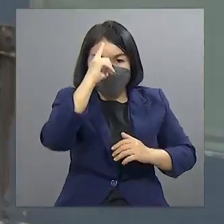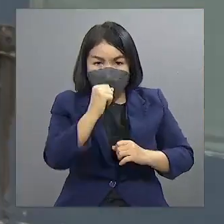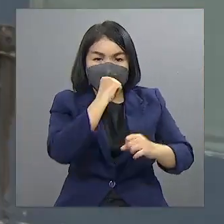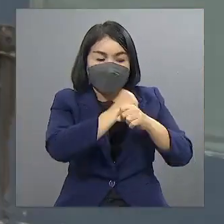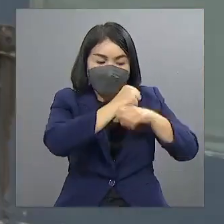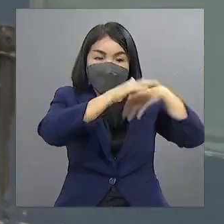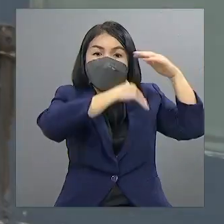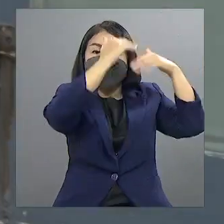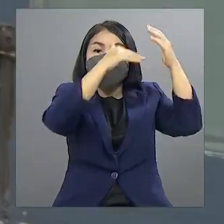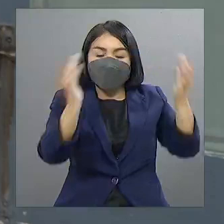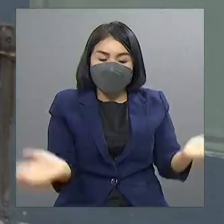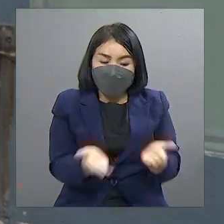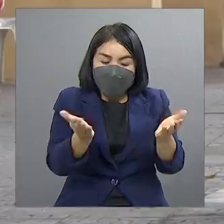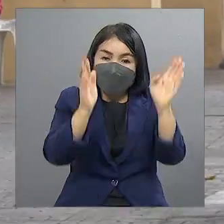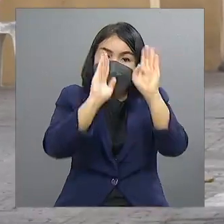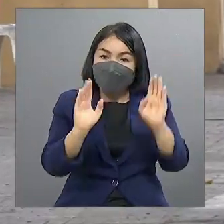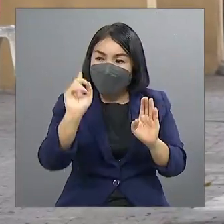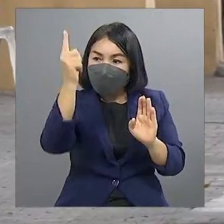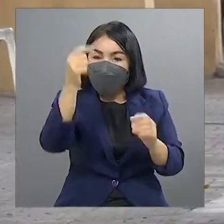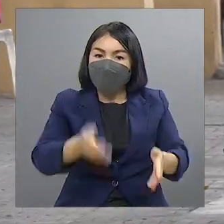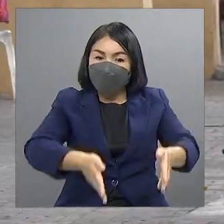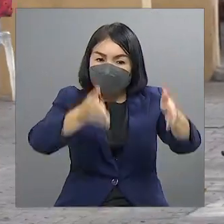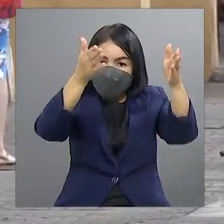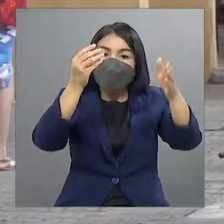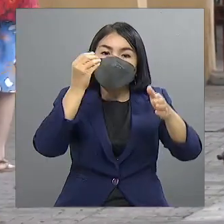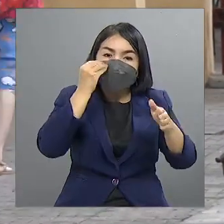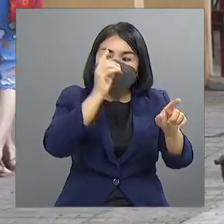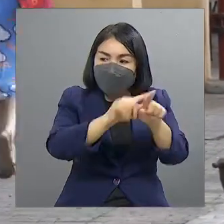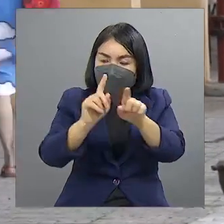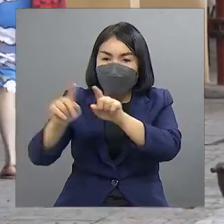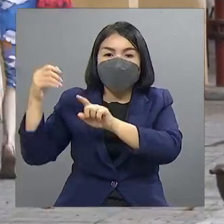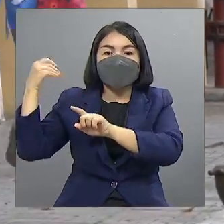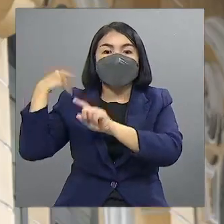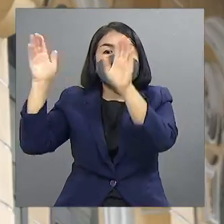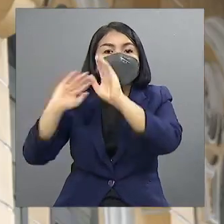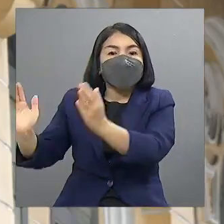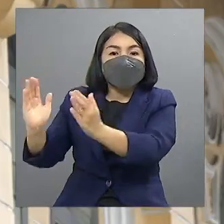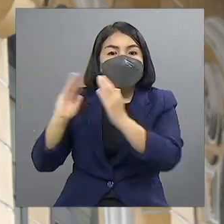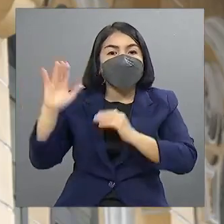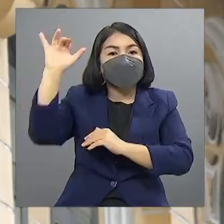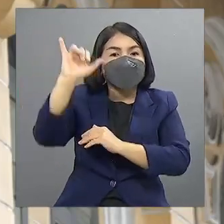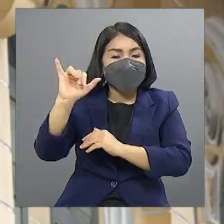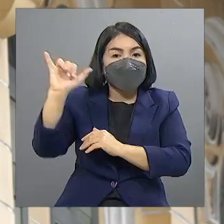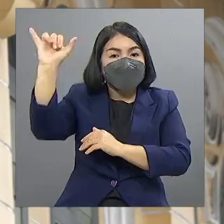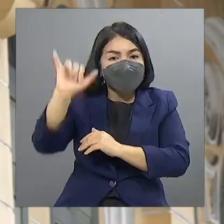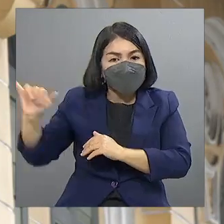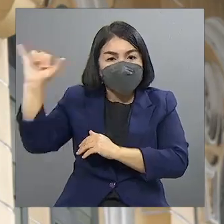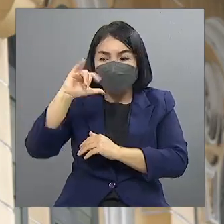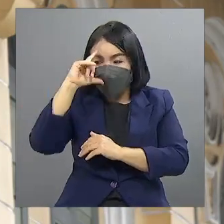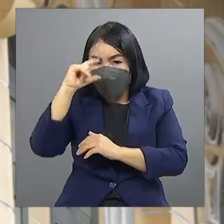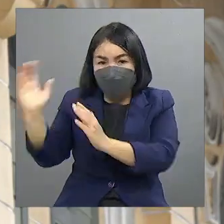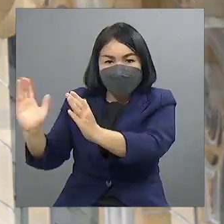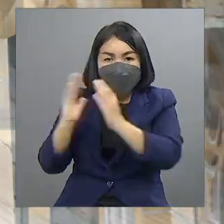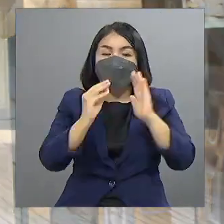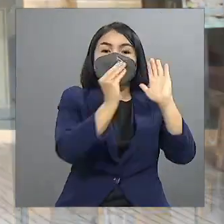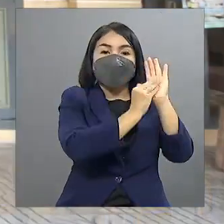ศิลปะรูปแบบใหม่ความอลังการของสถาปัตยกรรมตะวันตกในกรุงเทพมหานครจึงสะท้อนห้วงเวลาแห่งความรุ่งเรืองและ